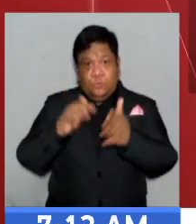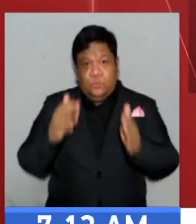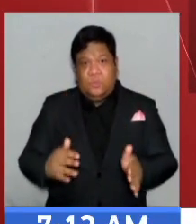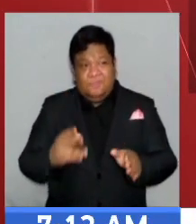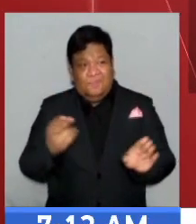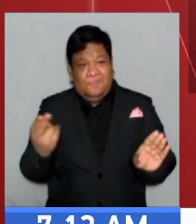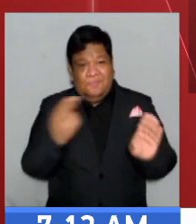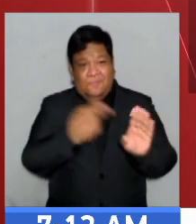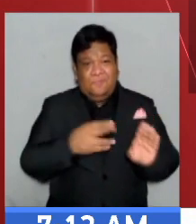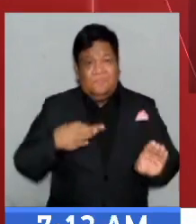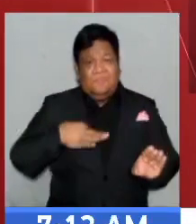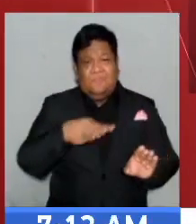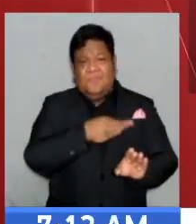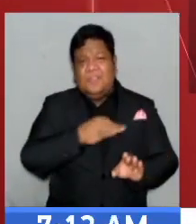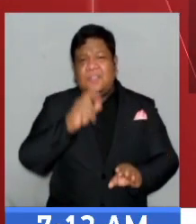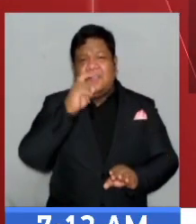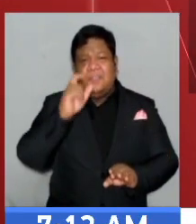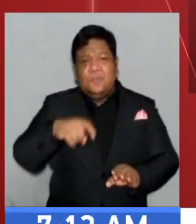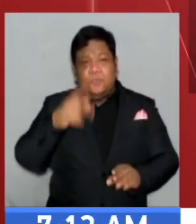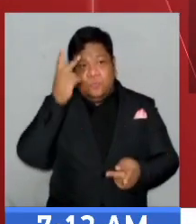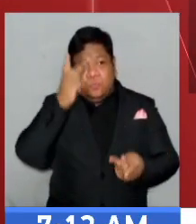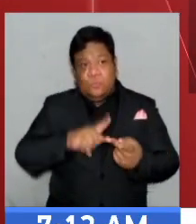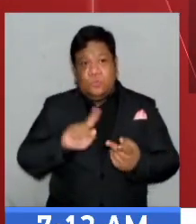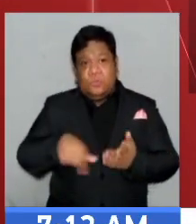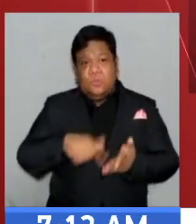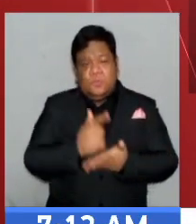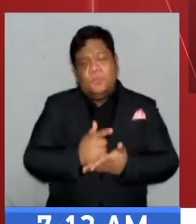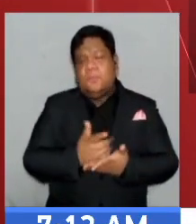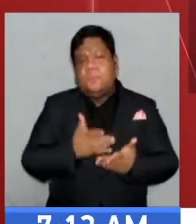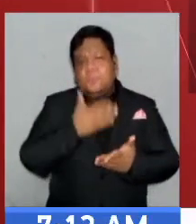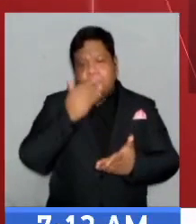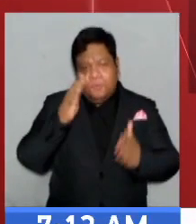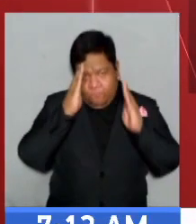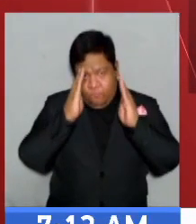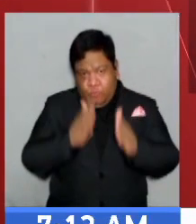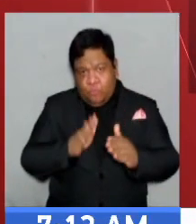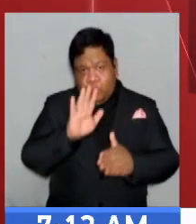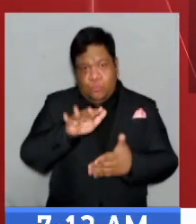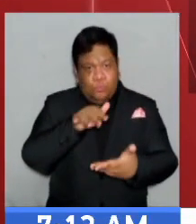para makagraduate. Tutukan na lang mabuti ang pag-aaral.